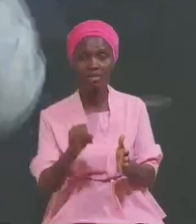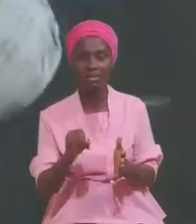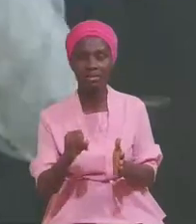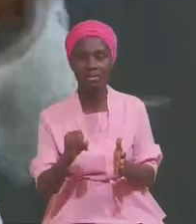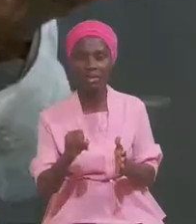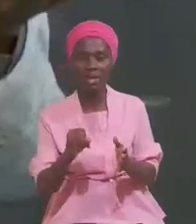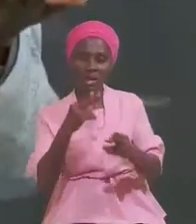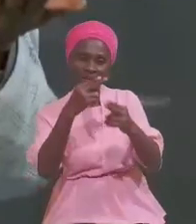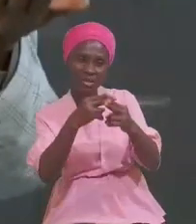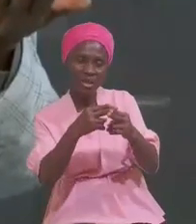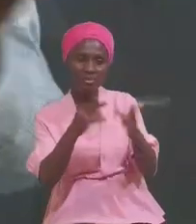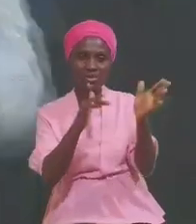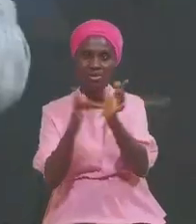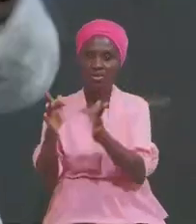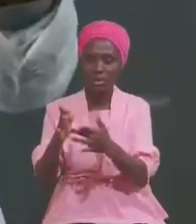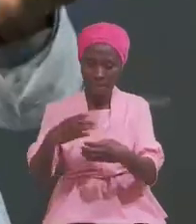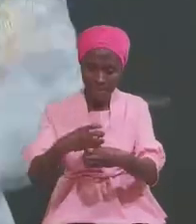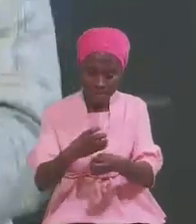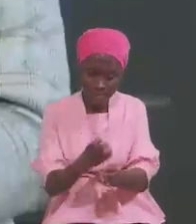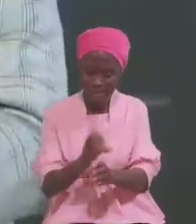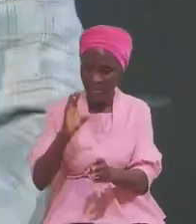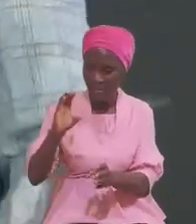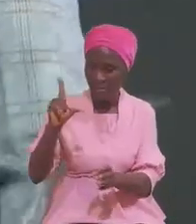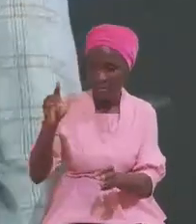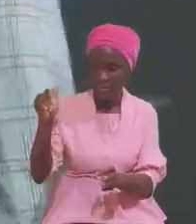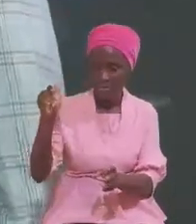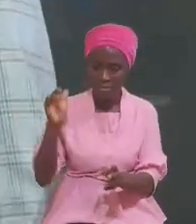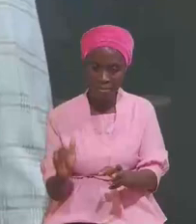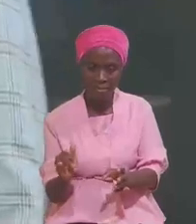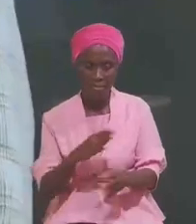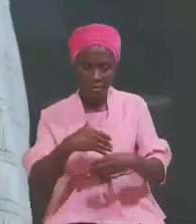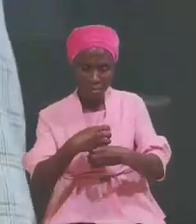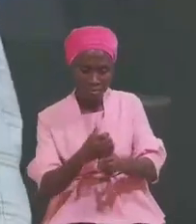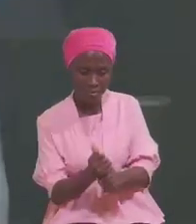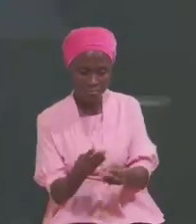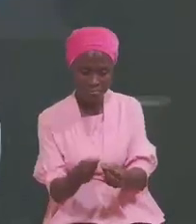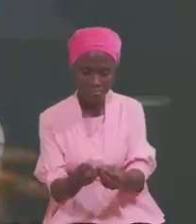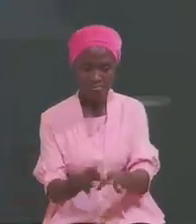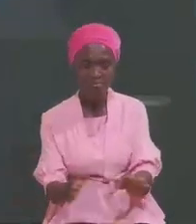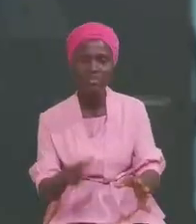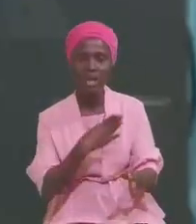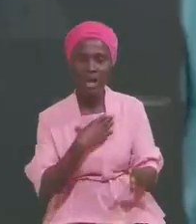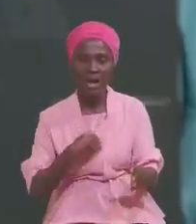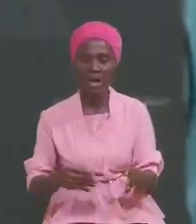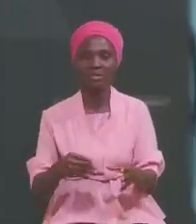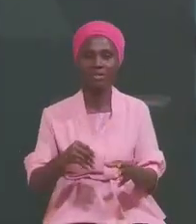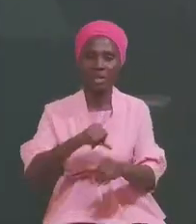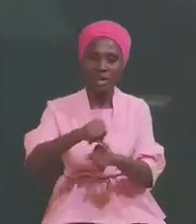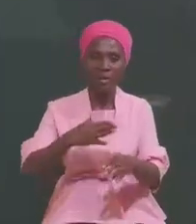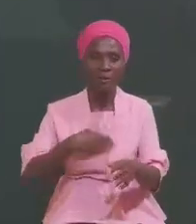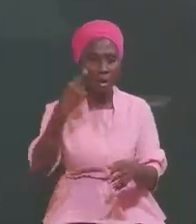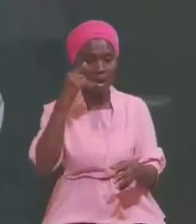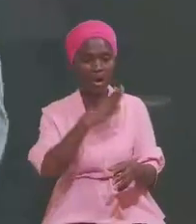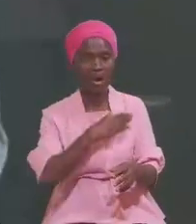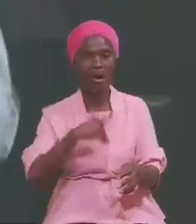boue, a oint mes yeux et m'a dit, va au réservoir de Siloé. Et